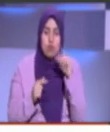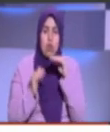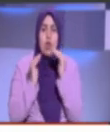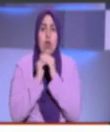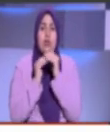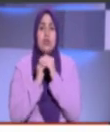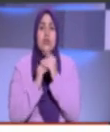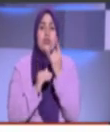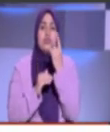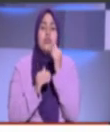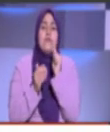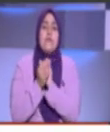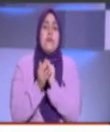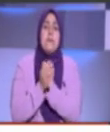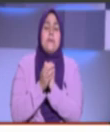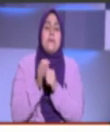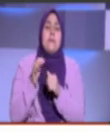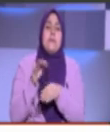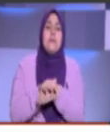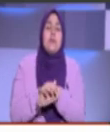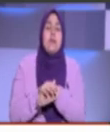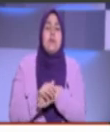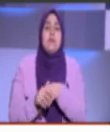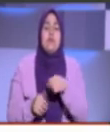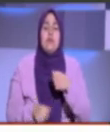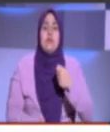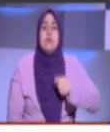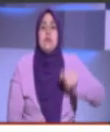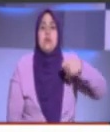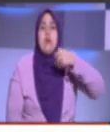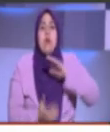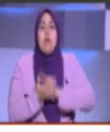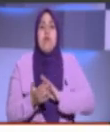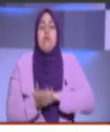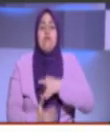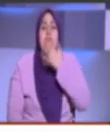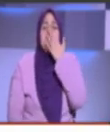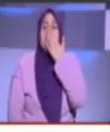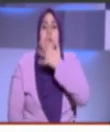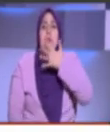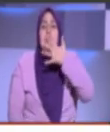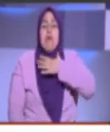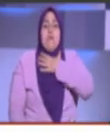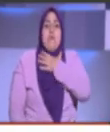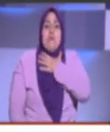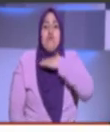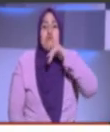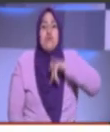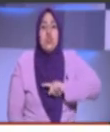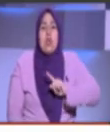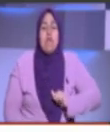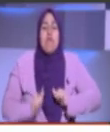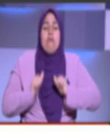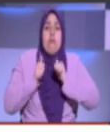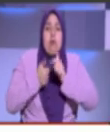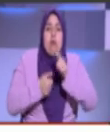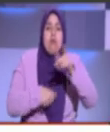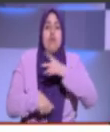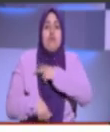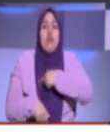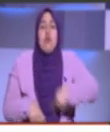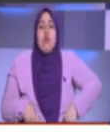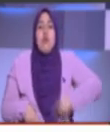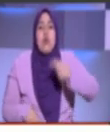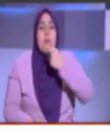من المنزل، إلى أن زادت الخطورة ودخل إلى مستشفى سان توماس وهي القريبة من مقر الحكومة البريطانية.